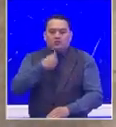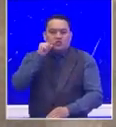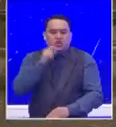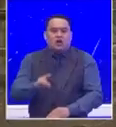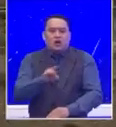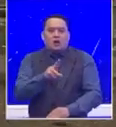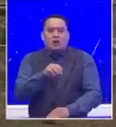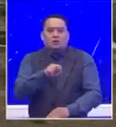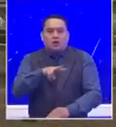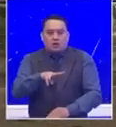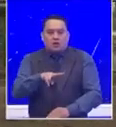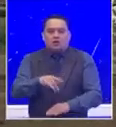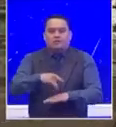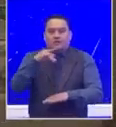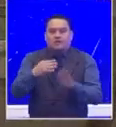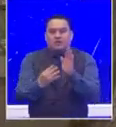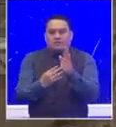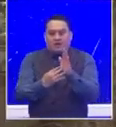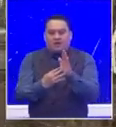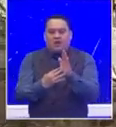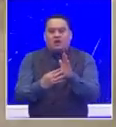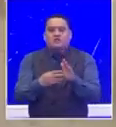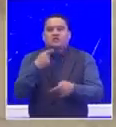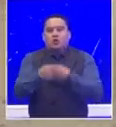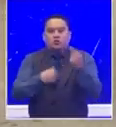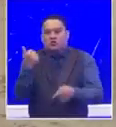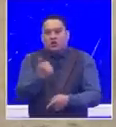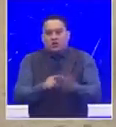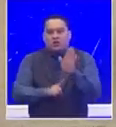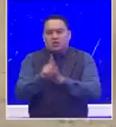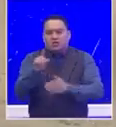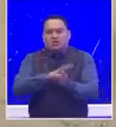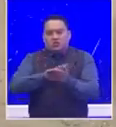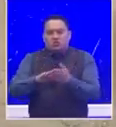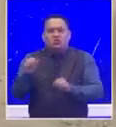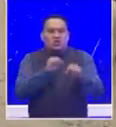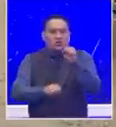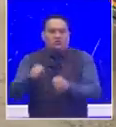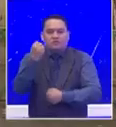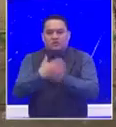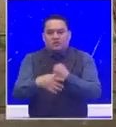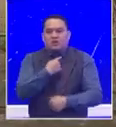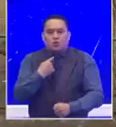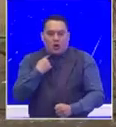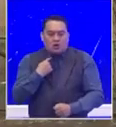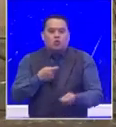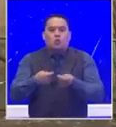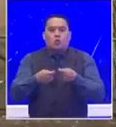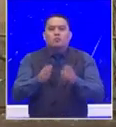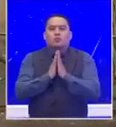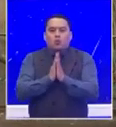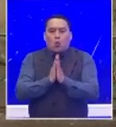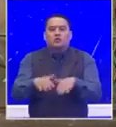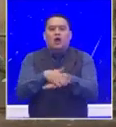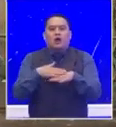микрорайон Каратал, сегодня многоэтажки 9-й площадки. А со следующей недели начнутся санитарные мероприятия в центре Талдыкургана. Власти убедительно просят